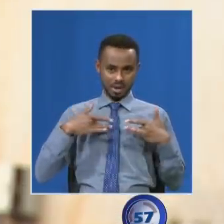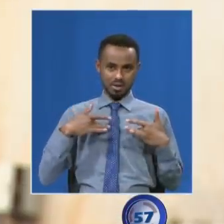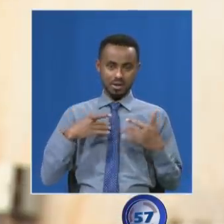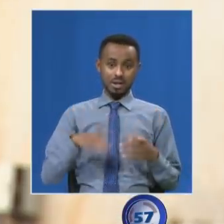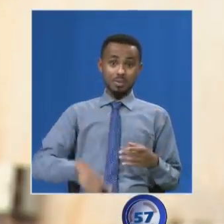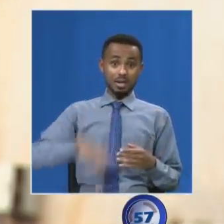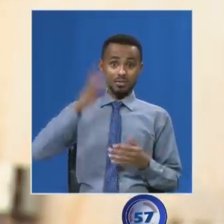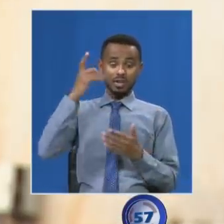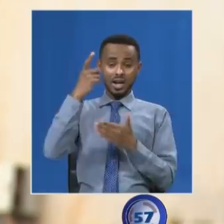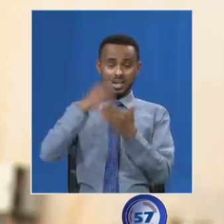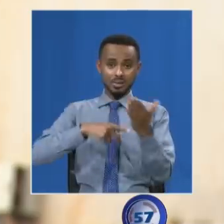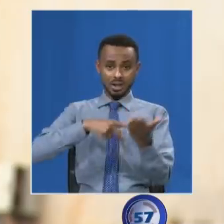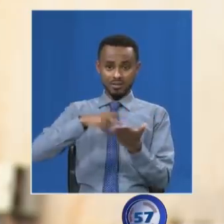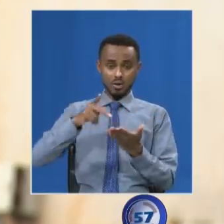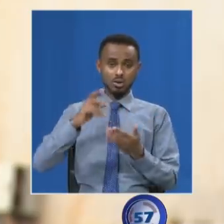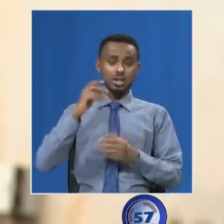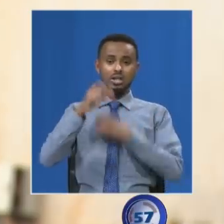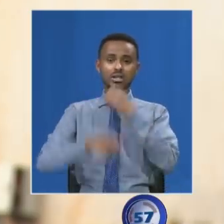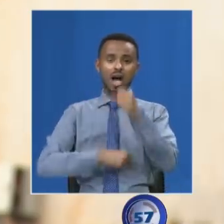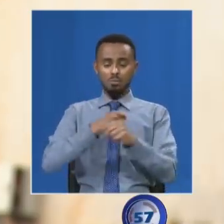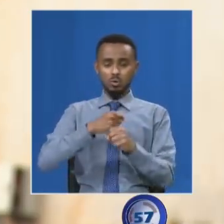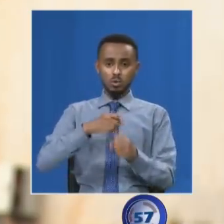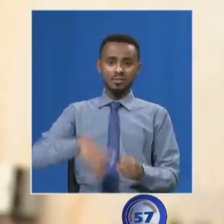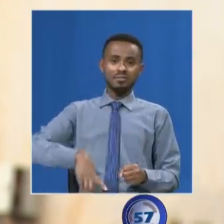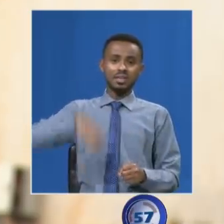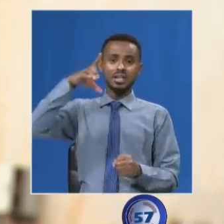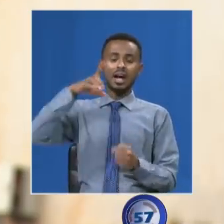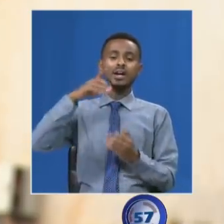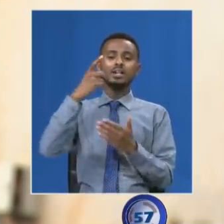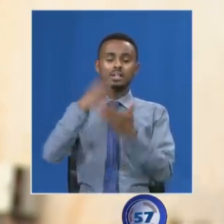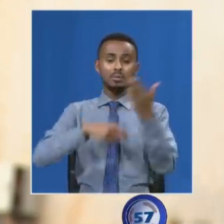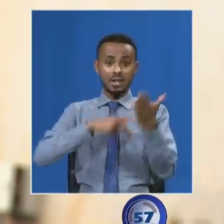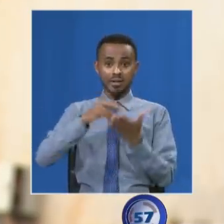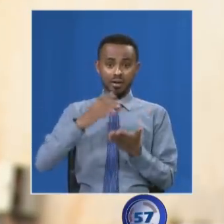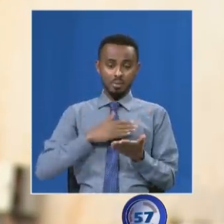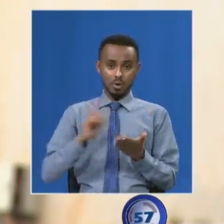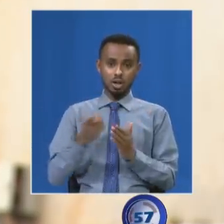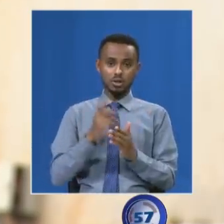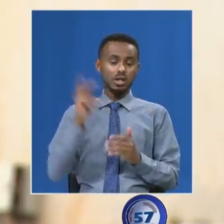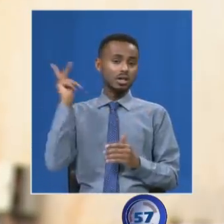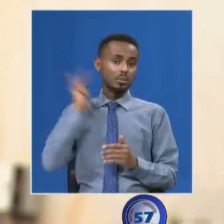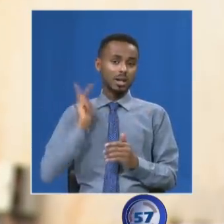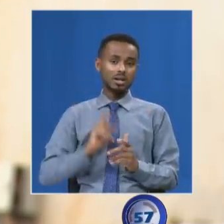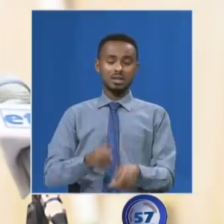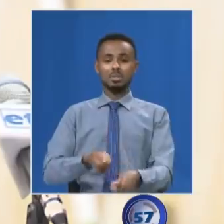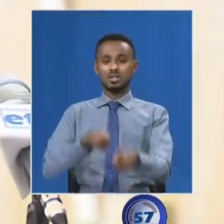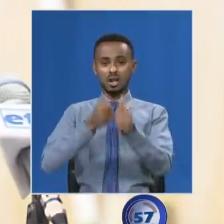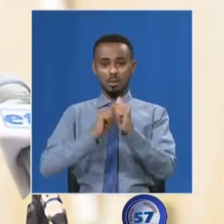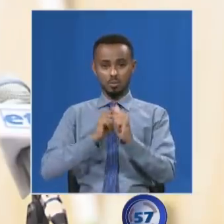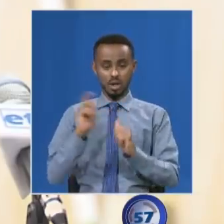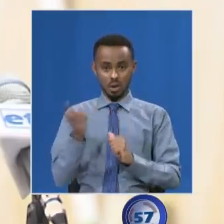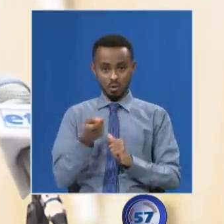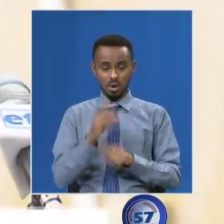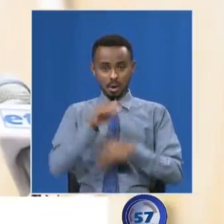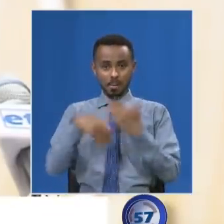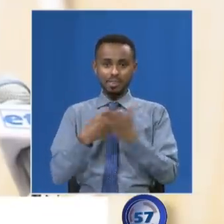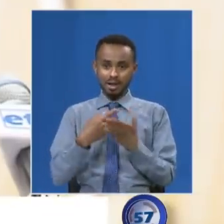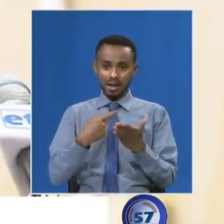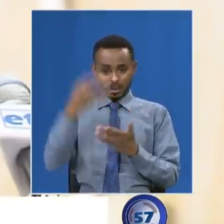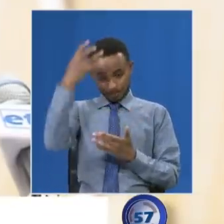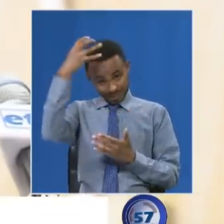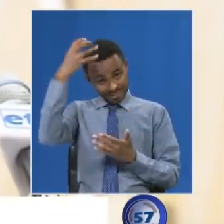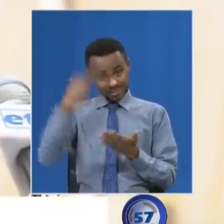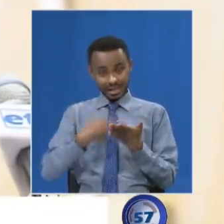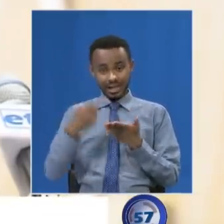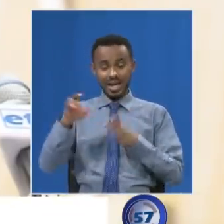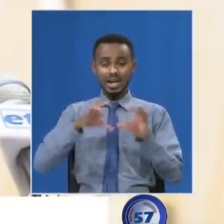በከፍተኛ ግብር ከፋዮች የአመት ከፍተኛ ግብር ከፋይ መሆናችንና የፕላቲኒየም ተሸላሚ ነን። በአጠቃላይ መንግስት ይሄ ያረጋ